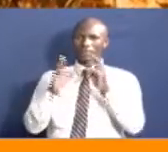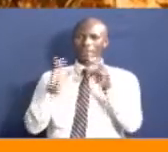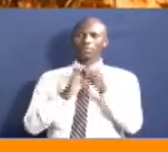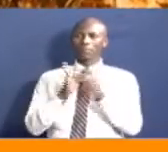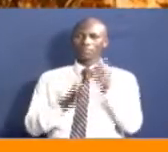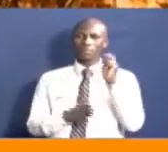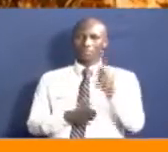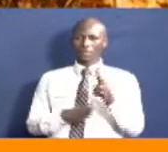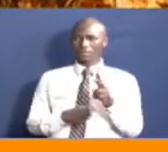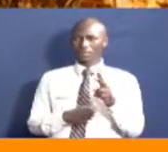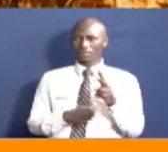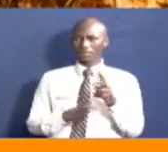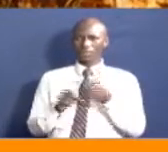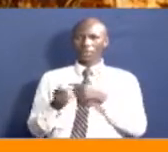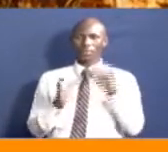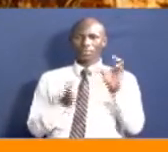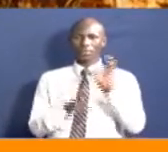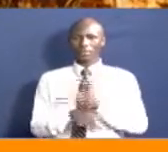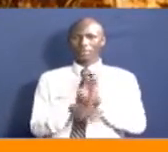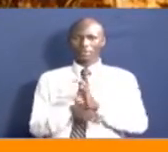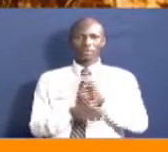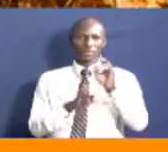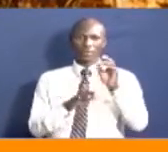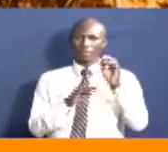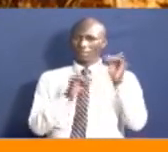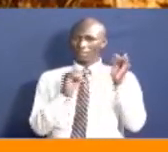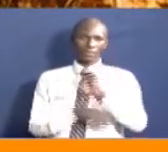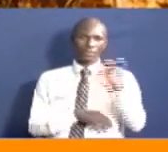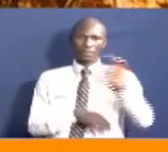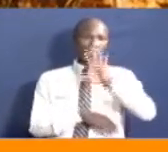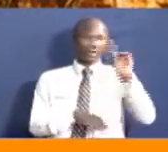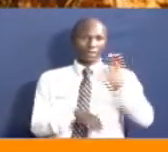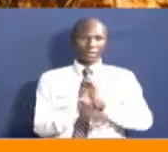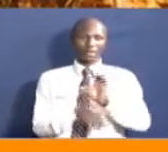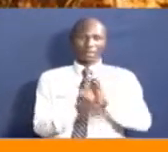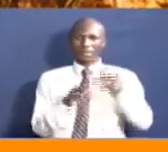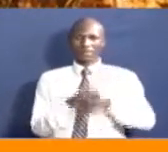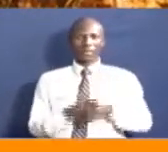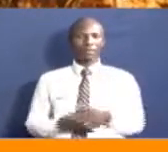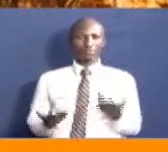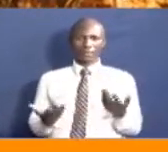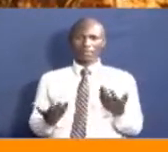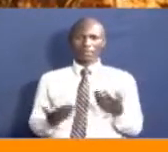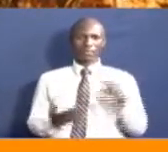mauvo ma Mumo TV kumavai kanisa ni ya New East Africa Church live kwa tuti